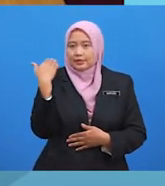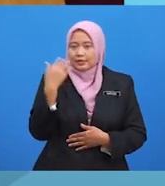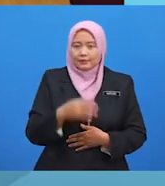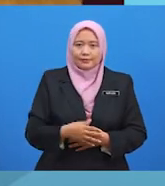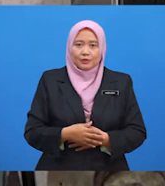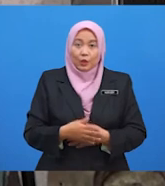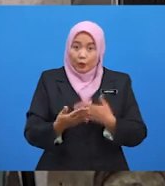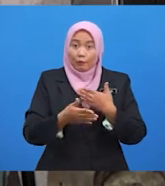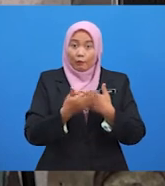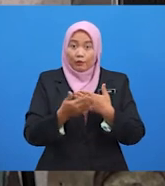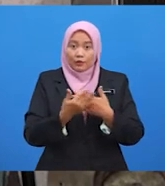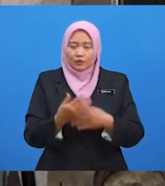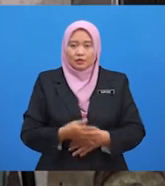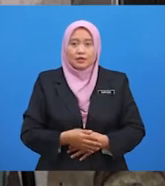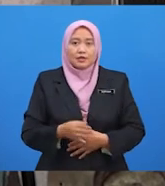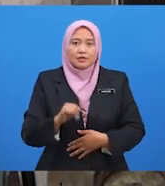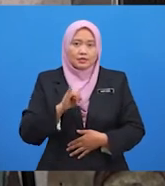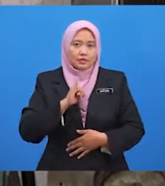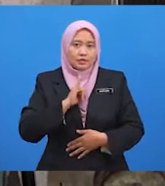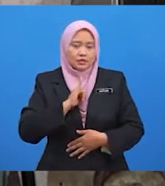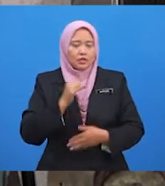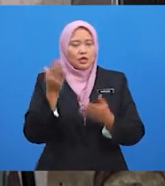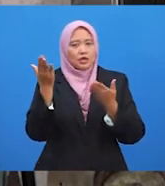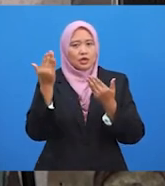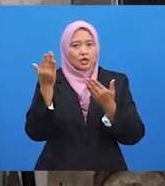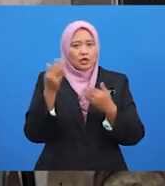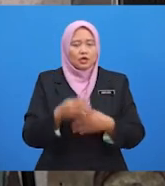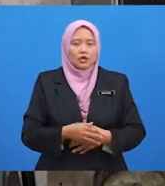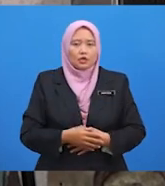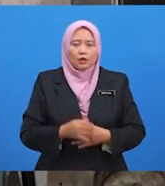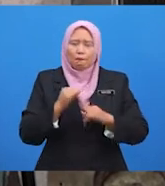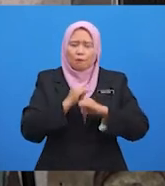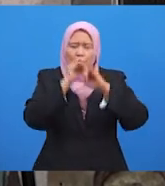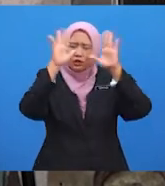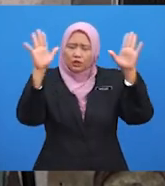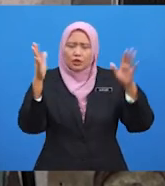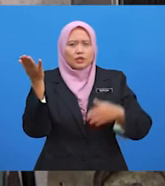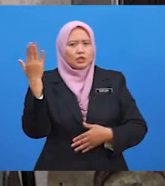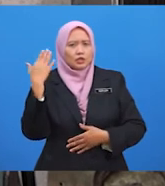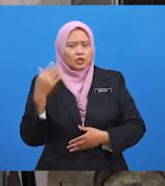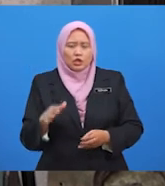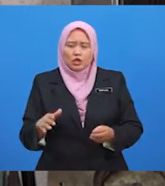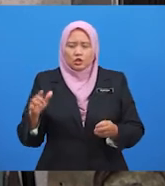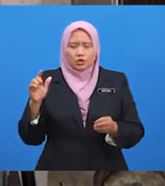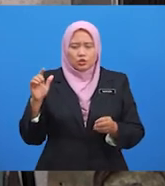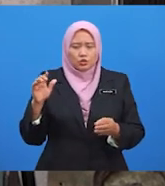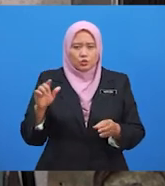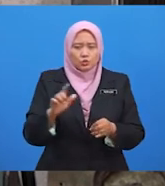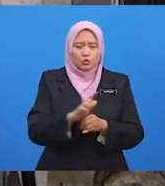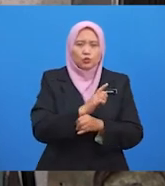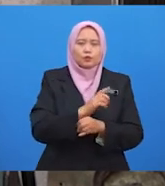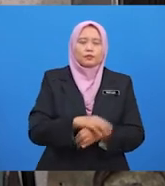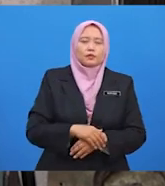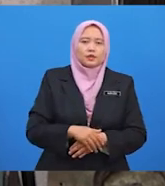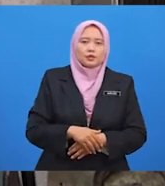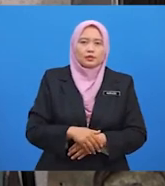kan? Cikgu harap penjelasan yang cikgu berikan cukup jelas untuk membantu